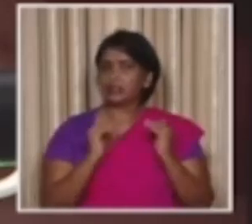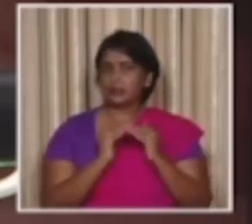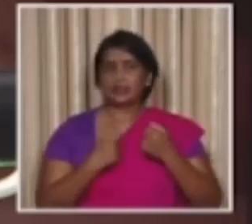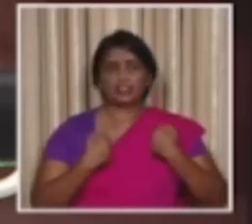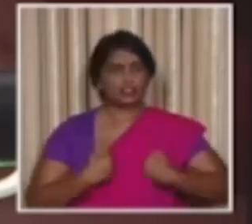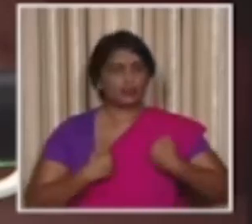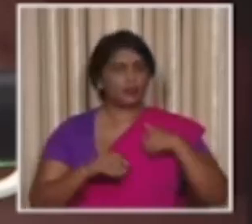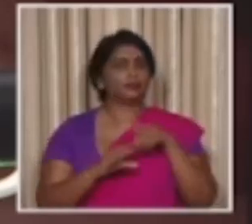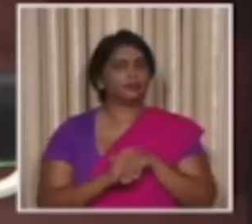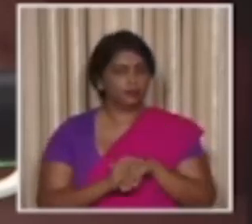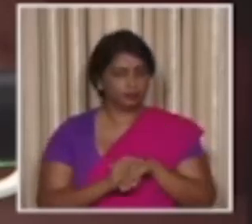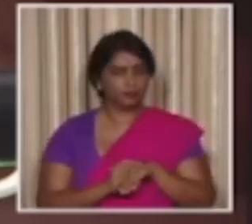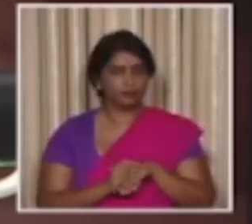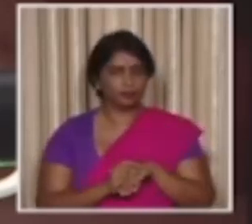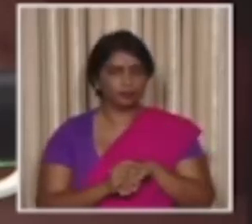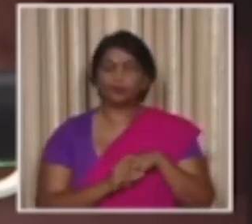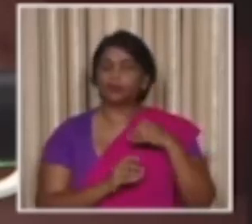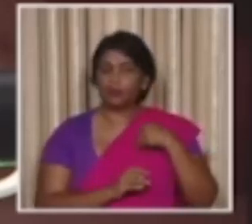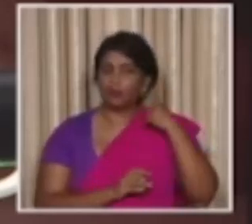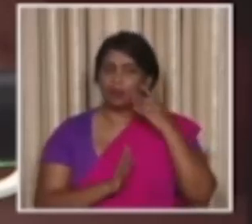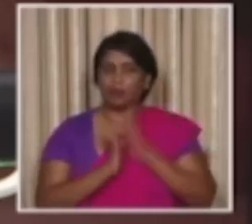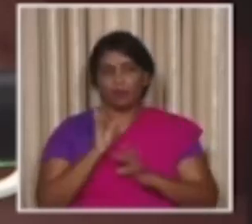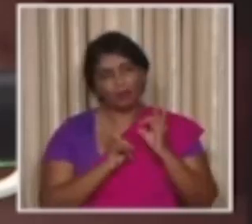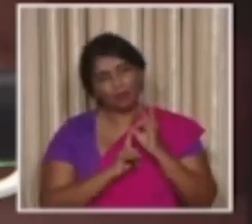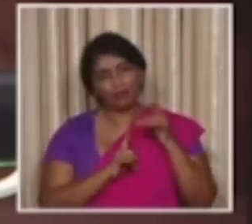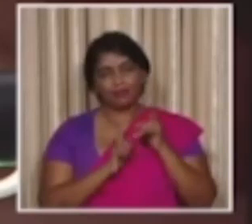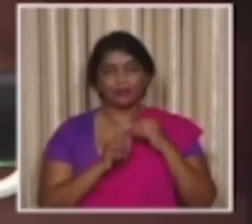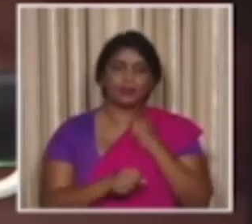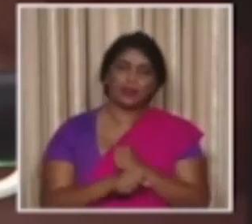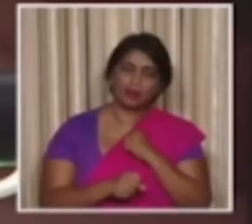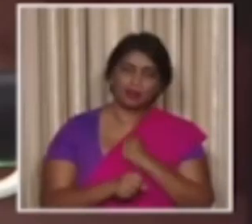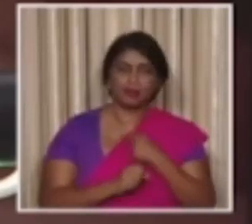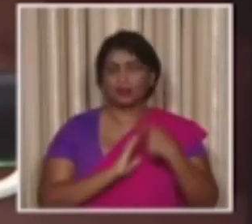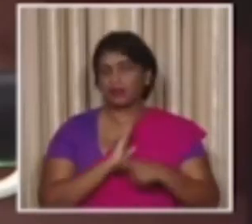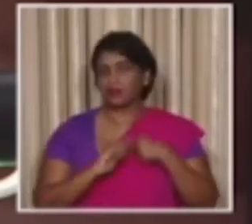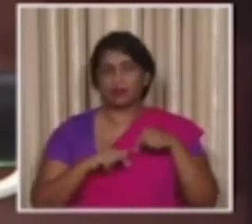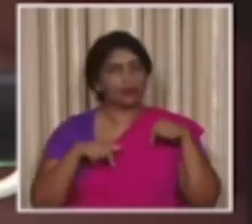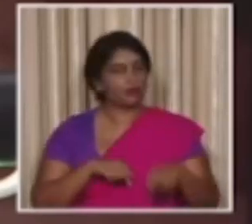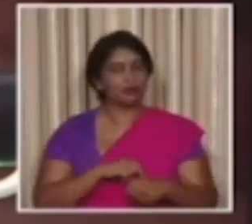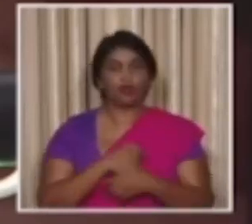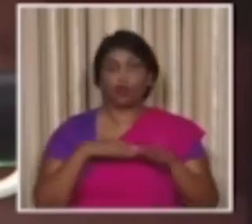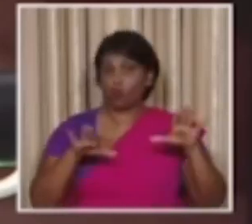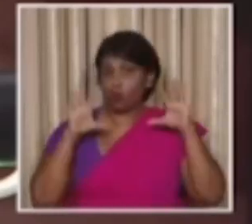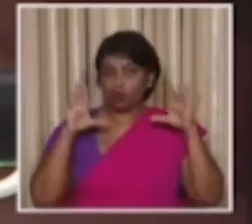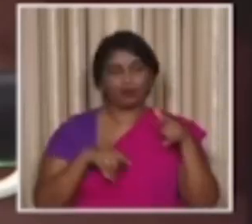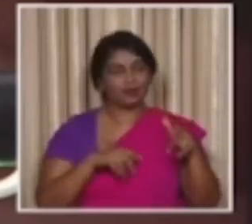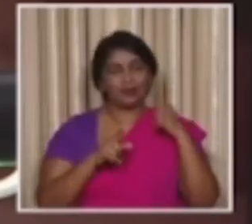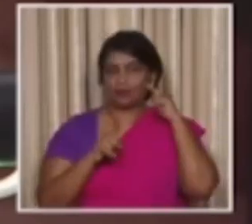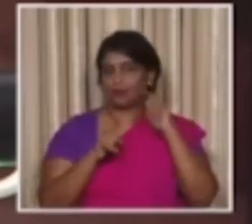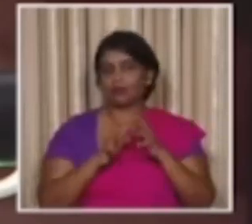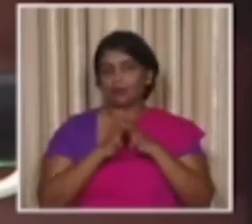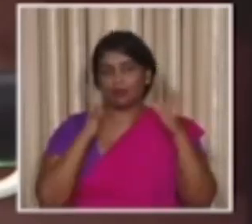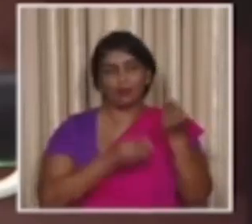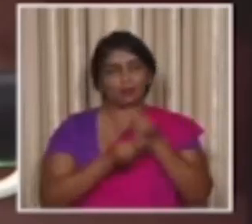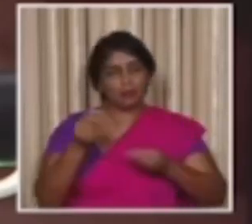කටයුතු කරා. ඒතර ඒක මම හිතන්නේ අමාත්‍යවරුන්ටවත් ආණ්ඩුවටවත් රටටවත් අද පුදුම කරුණක් නෙවෙයි. විශාල